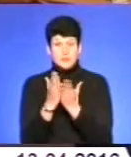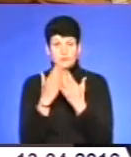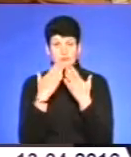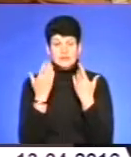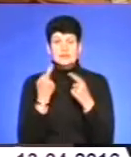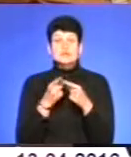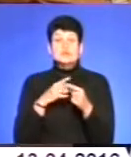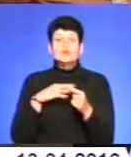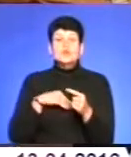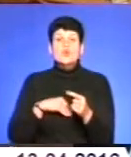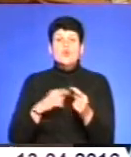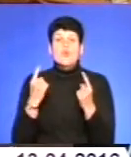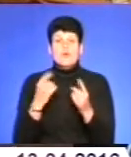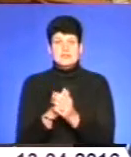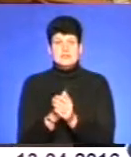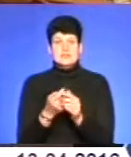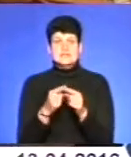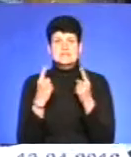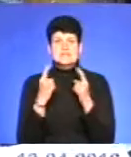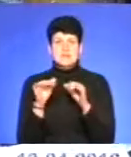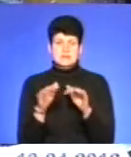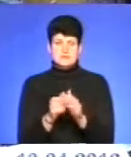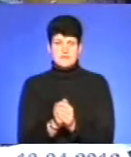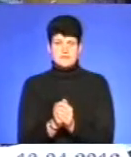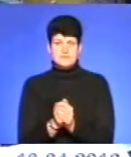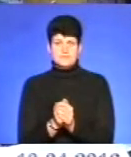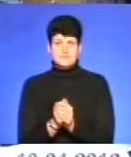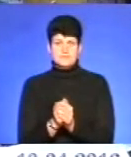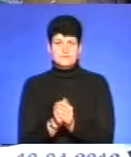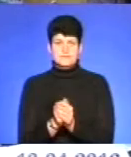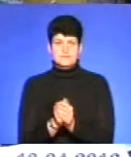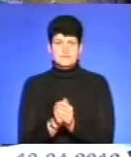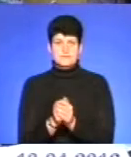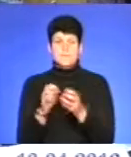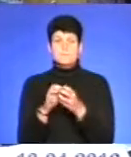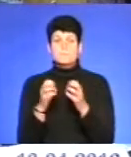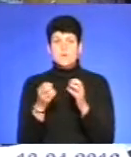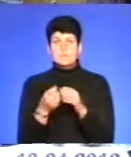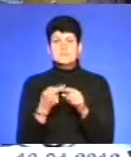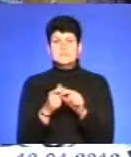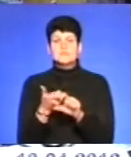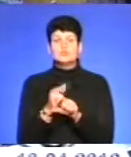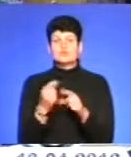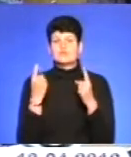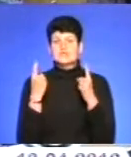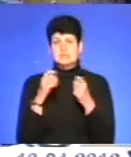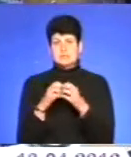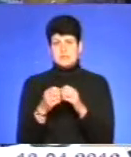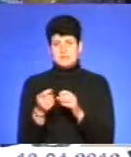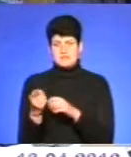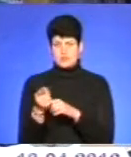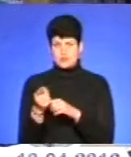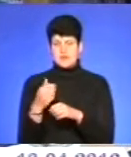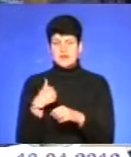ж духовність, це ж велика, велика справа. Проблема – це дуже велика для Тернополя. Я рахую,